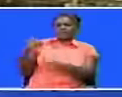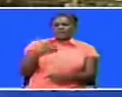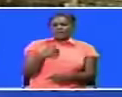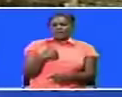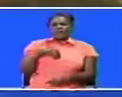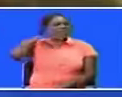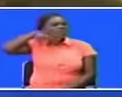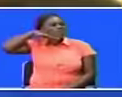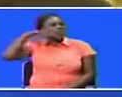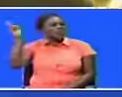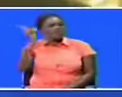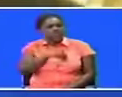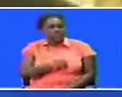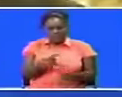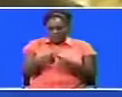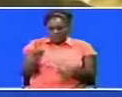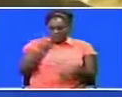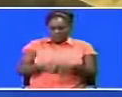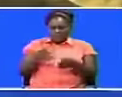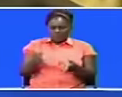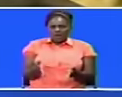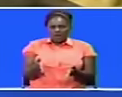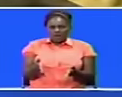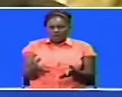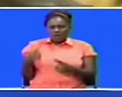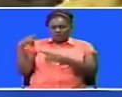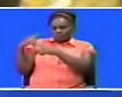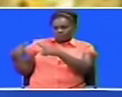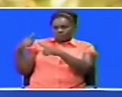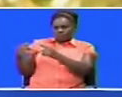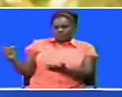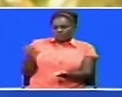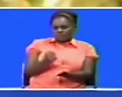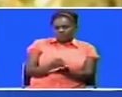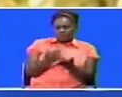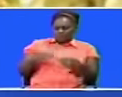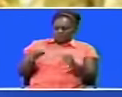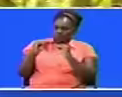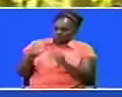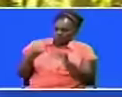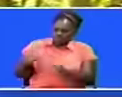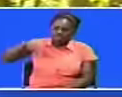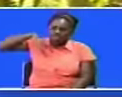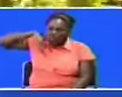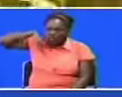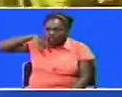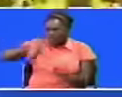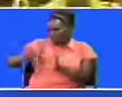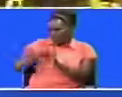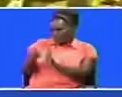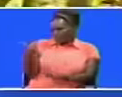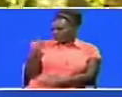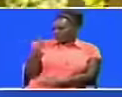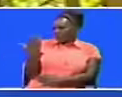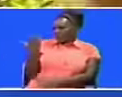utotoni. Hata hivyo, kwa sasa ana uzoefu mkubwa na hata huajiriwa na watu wengine kutoa mafunzo kwa mbwa. Kwa mfano, juzi tu